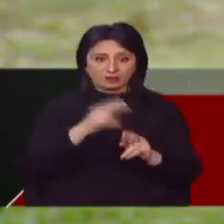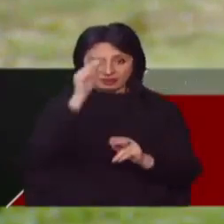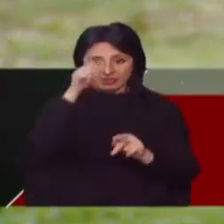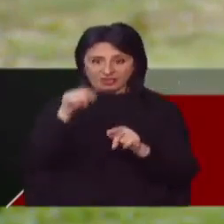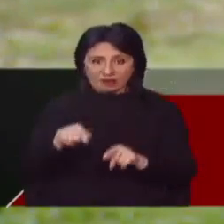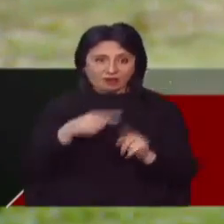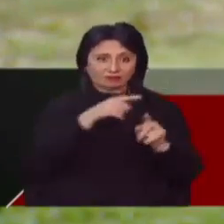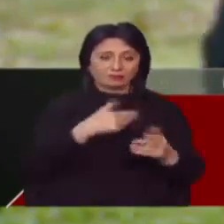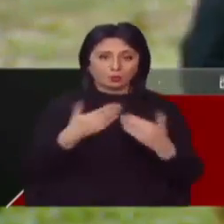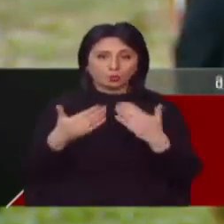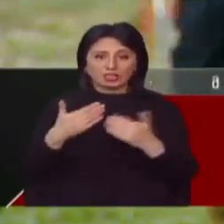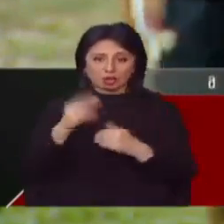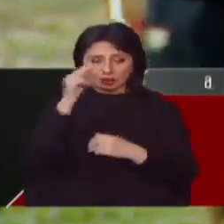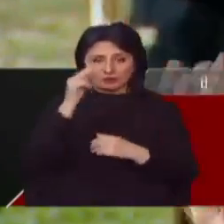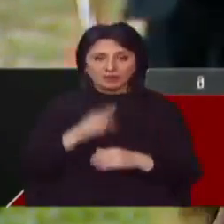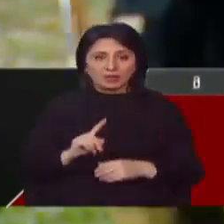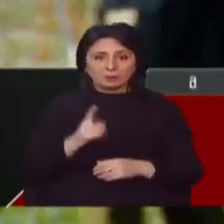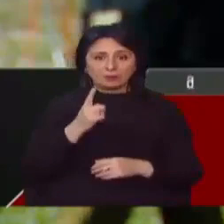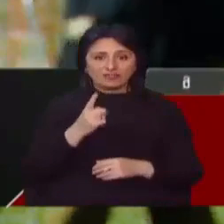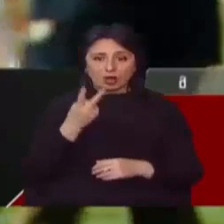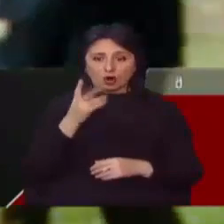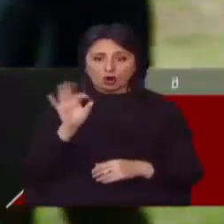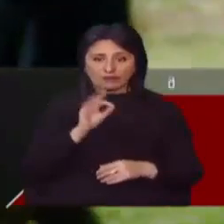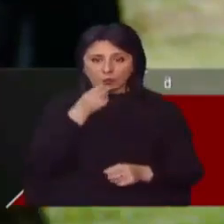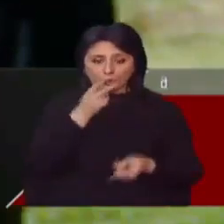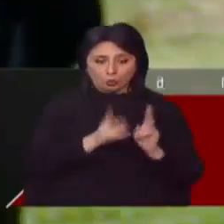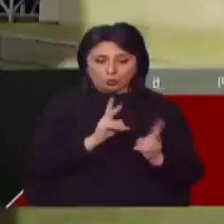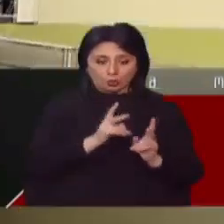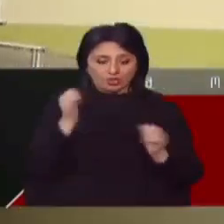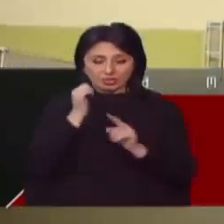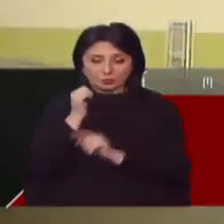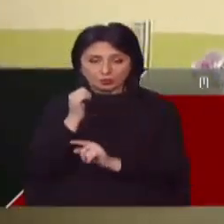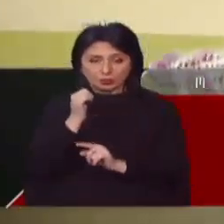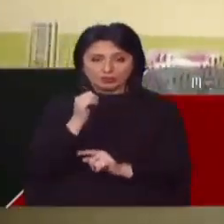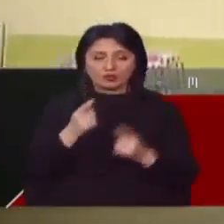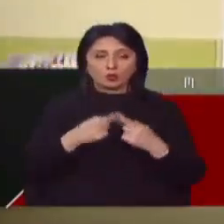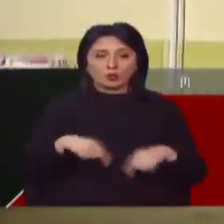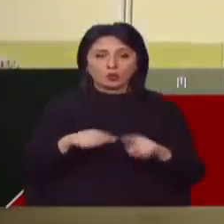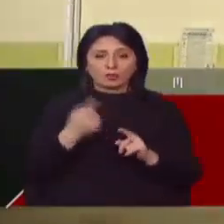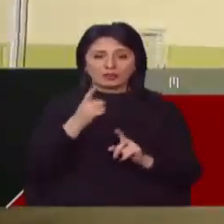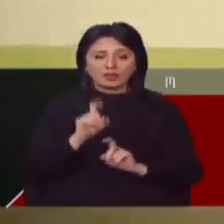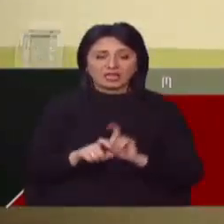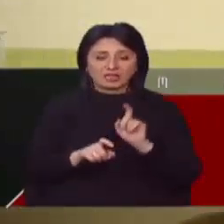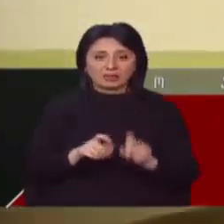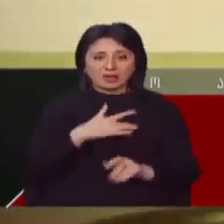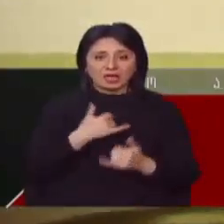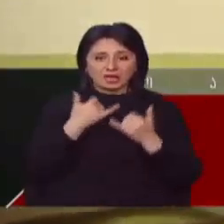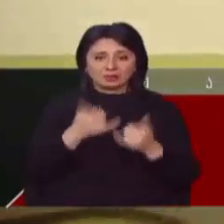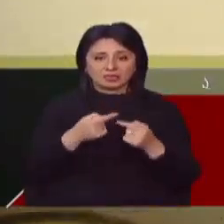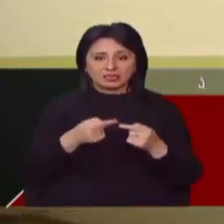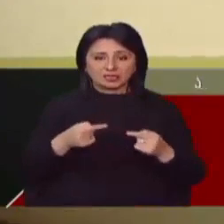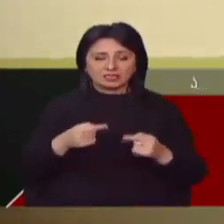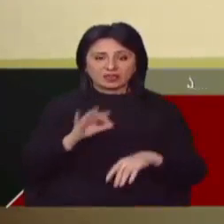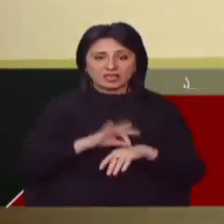ზრდასრულებთან ურთიერთობისთვის. ესეთი პირველი ორი შევარჩიეთ, კულინარია და სპორტი. Organizația პირველი ნაბიჯი ემსახურება